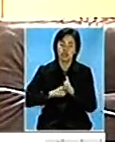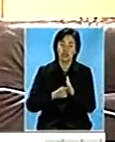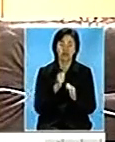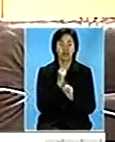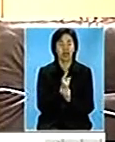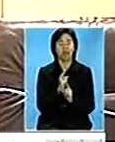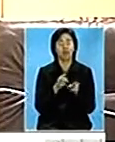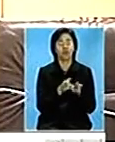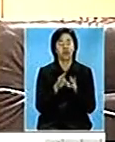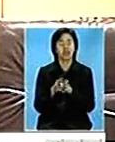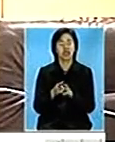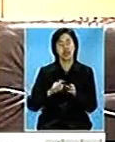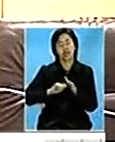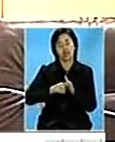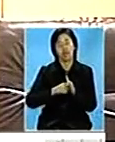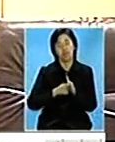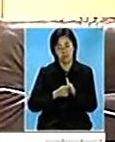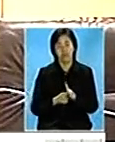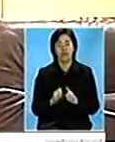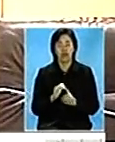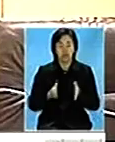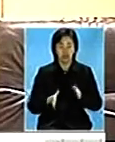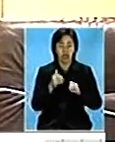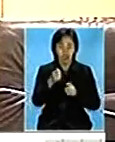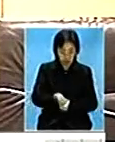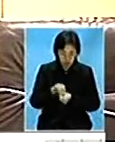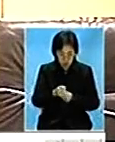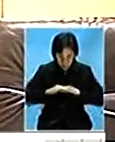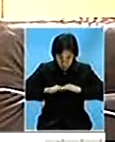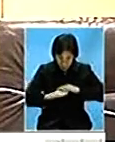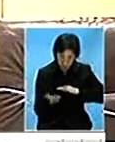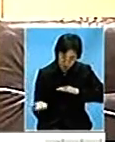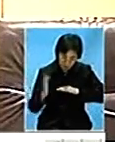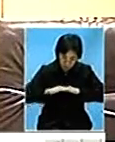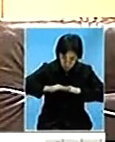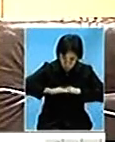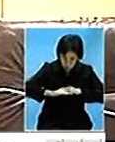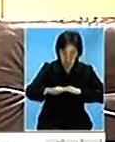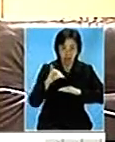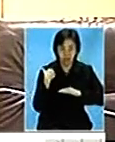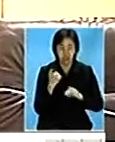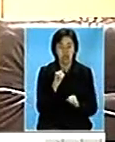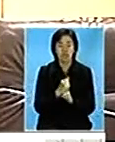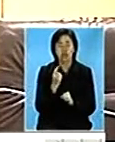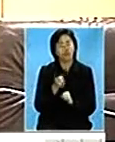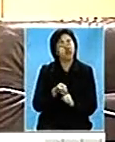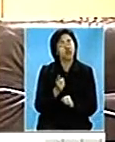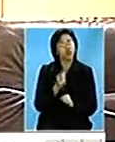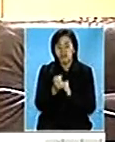เกณฑ์การซ่อมบำรุงการรักษาทางดังกล่าวคือทำการซ่อมบำรุงปกติเป็นประจ